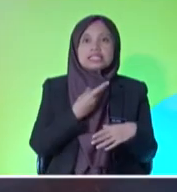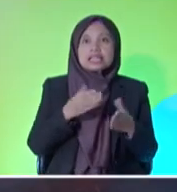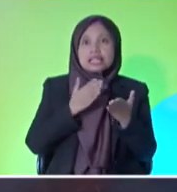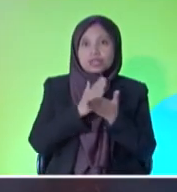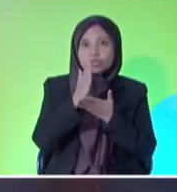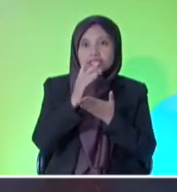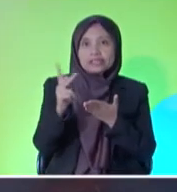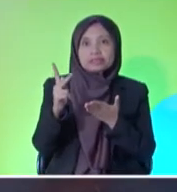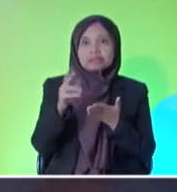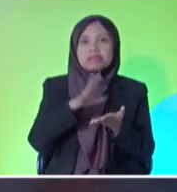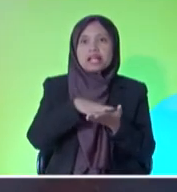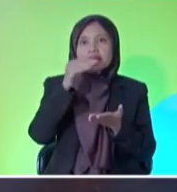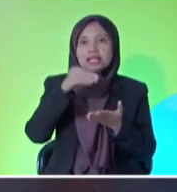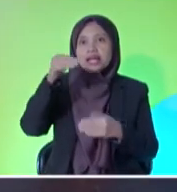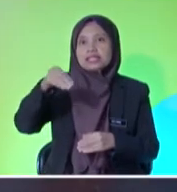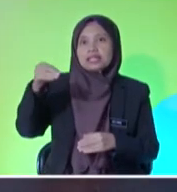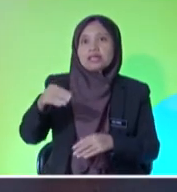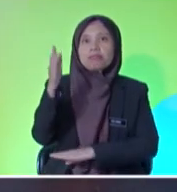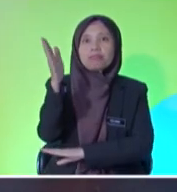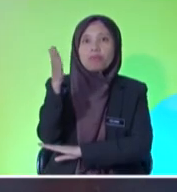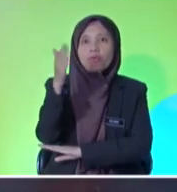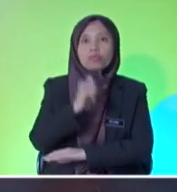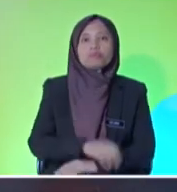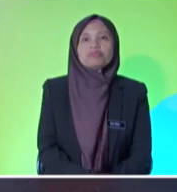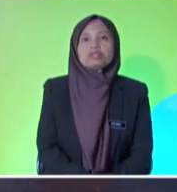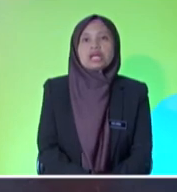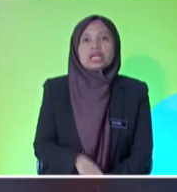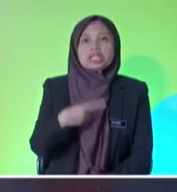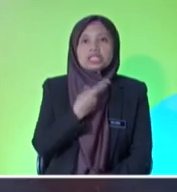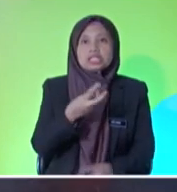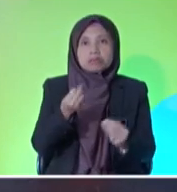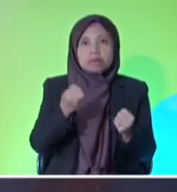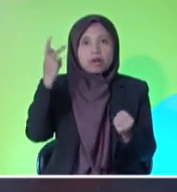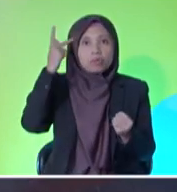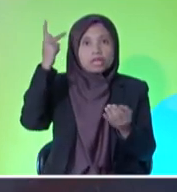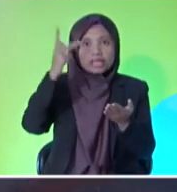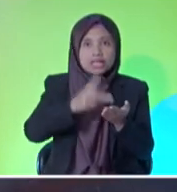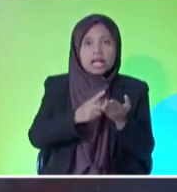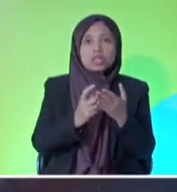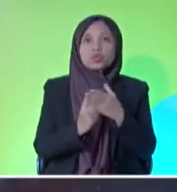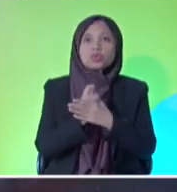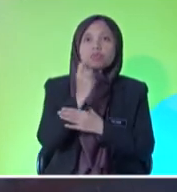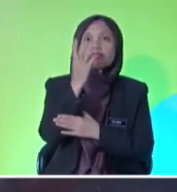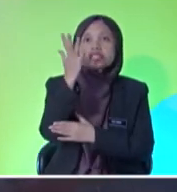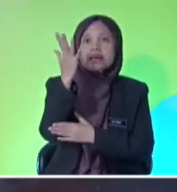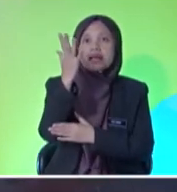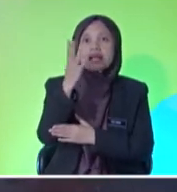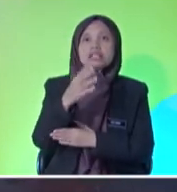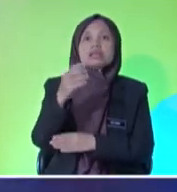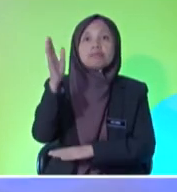Mari kita teruskan Oke tadi sekarang kita belajar mengenai Tum besaran tumbuhan Oke